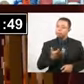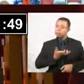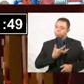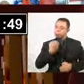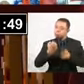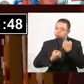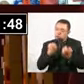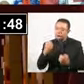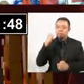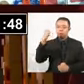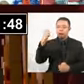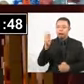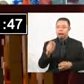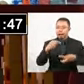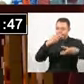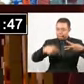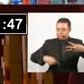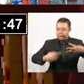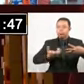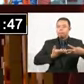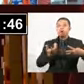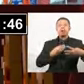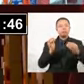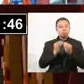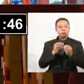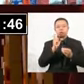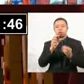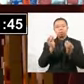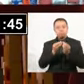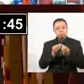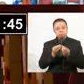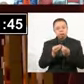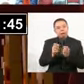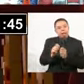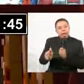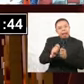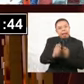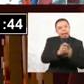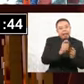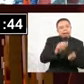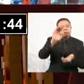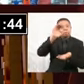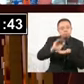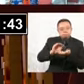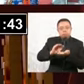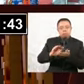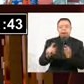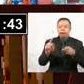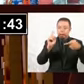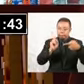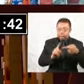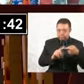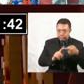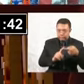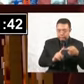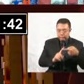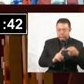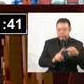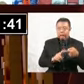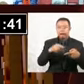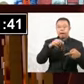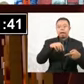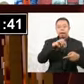berjuang ada tiga yang akan kita kerjakan untuk menurunkan biaya hidup di Jakarta pertama